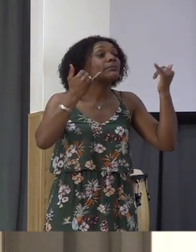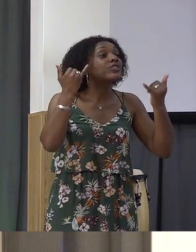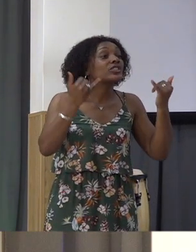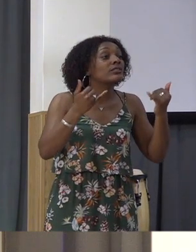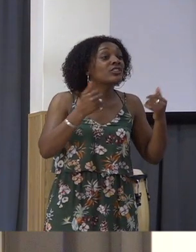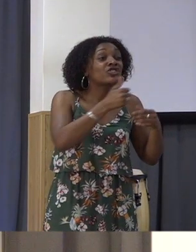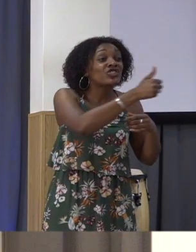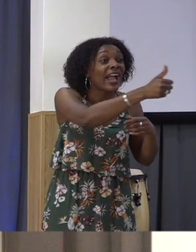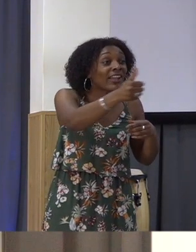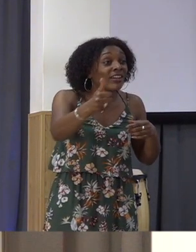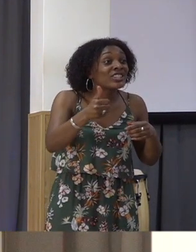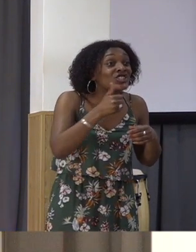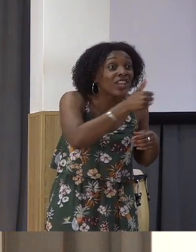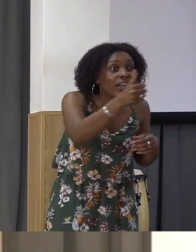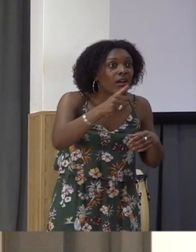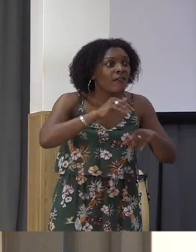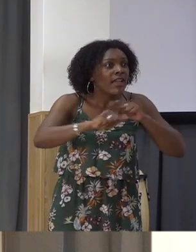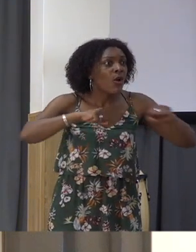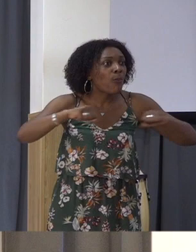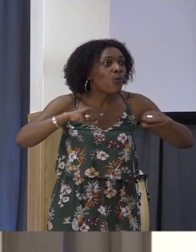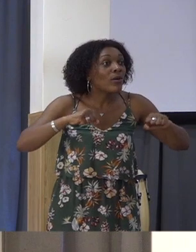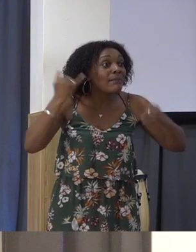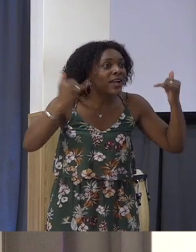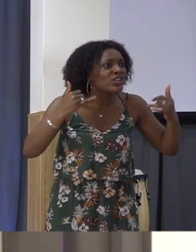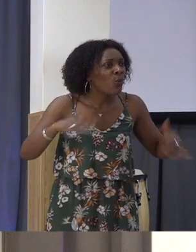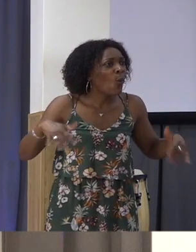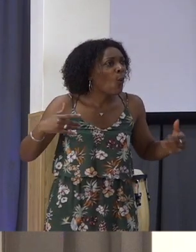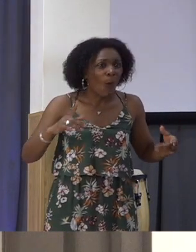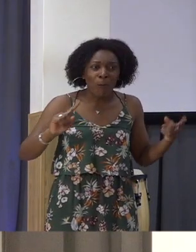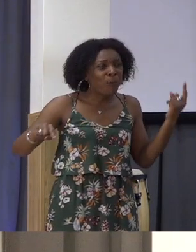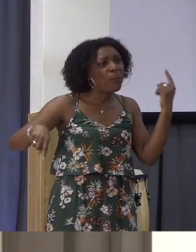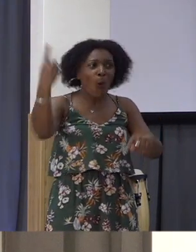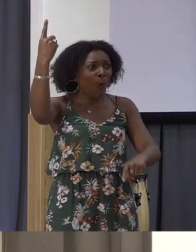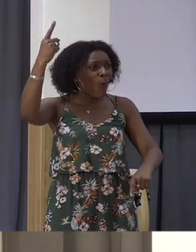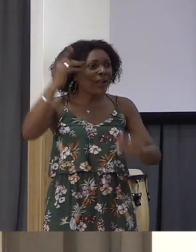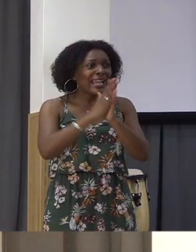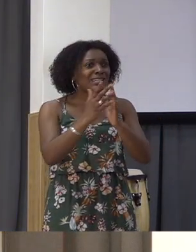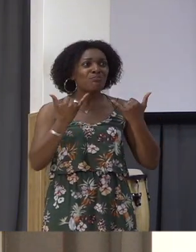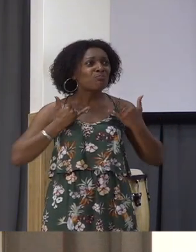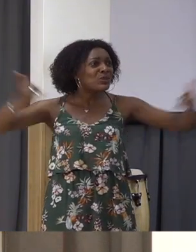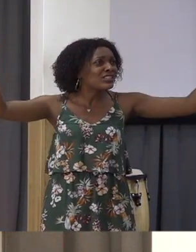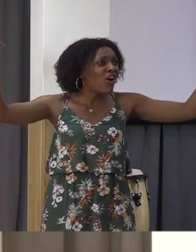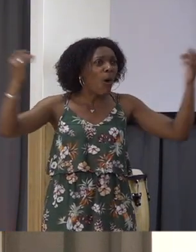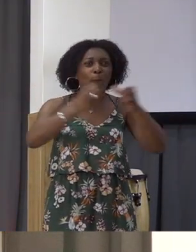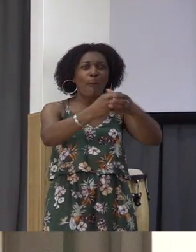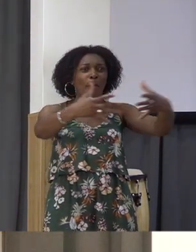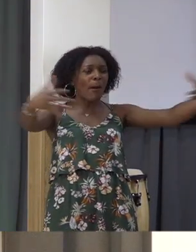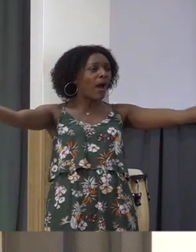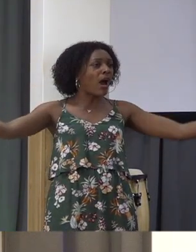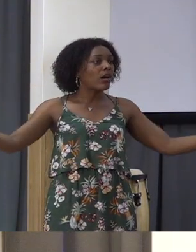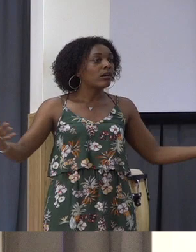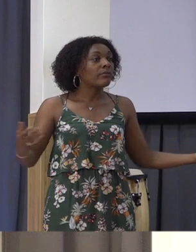communauté. Et imaginez que la communauté fait tout pour que personne ne soit